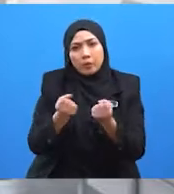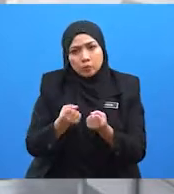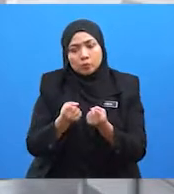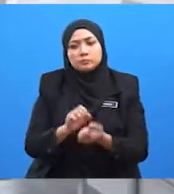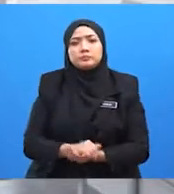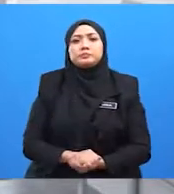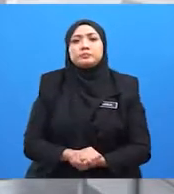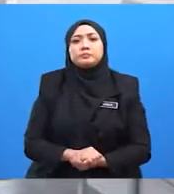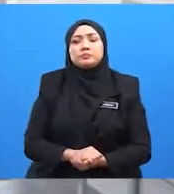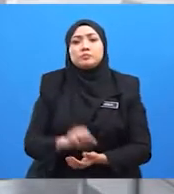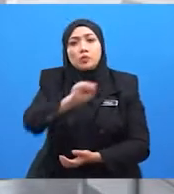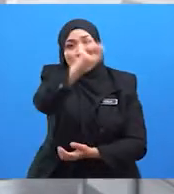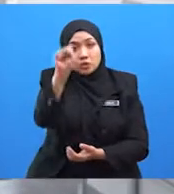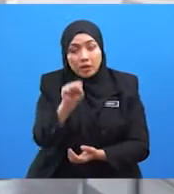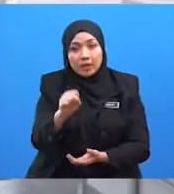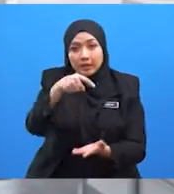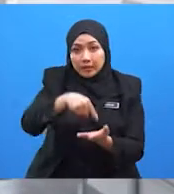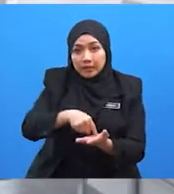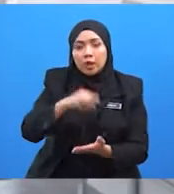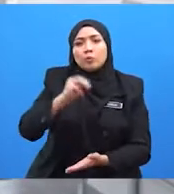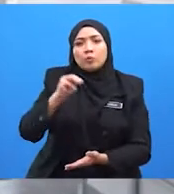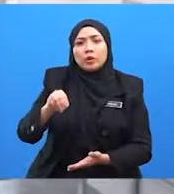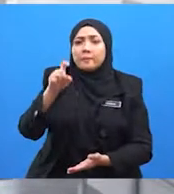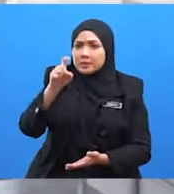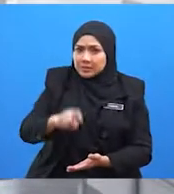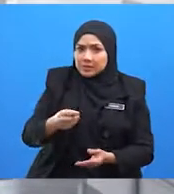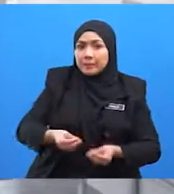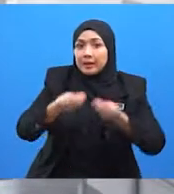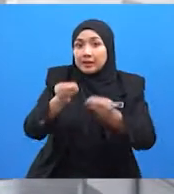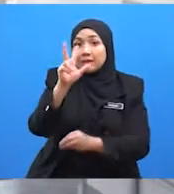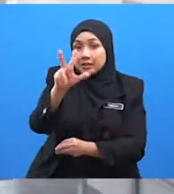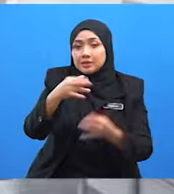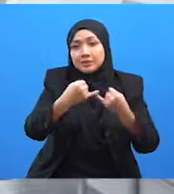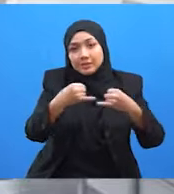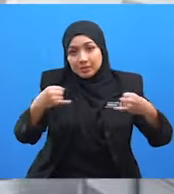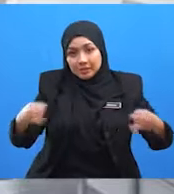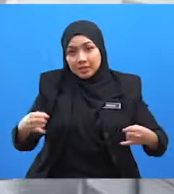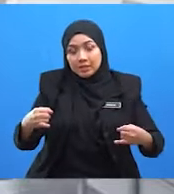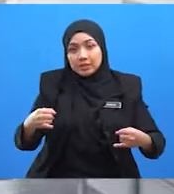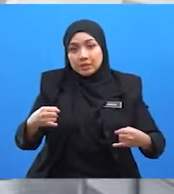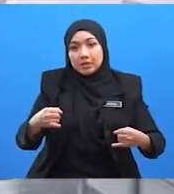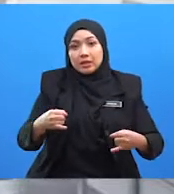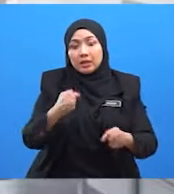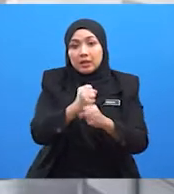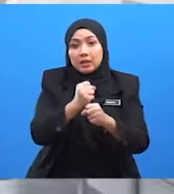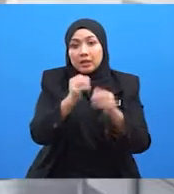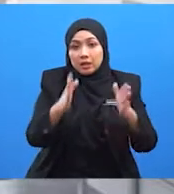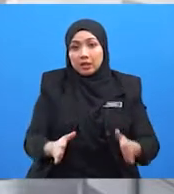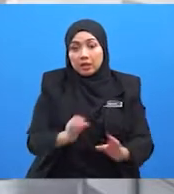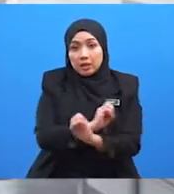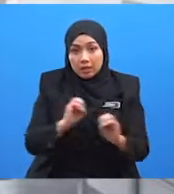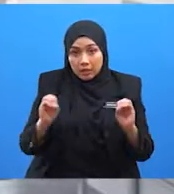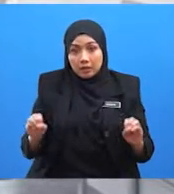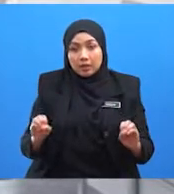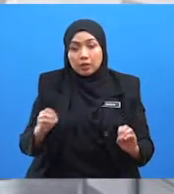Menurut soalan ini, murid perlu berikan 3 jenis pengangguran untuk mendapatkan